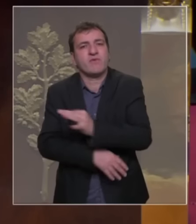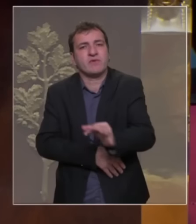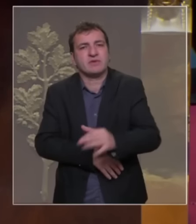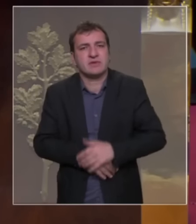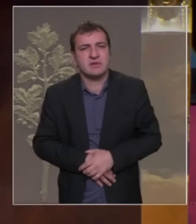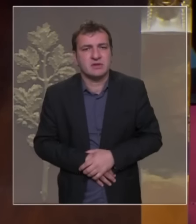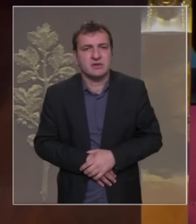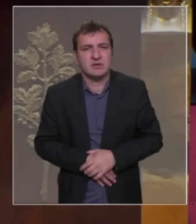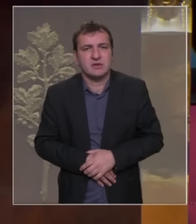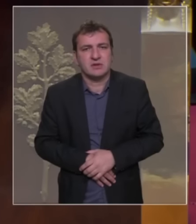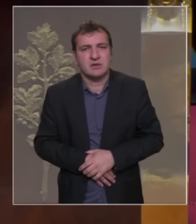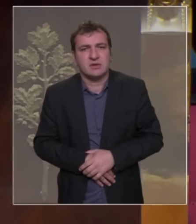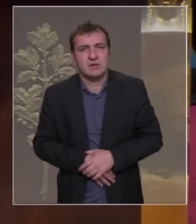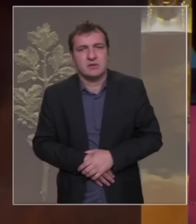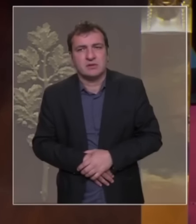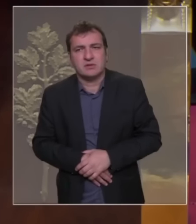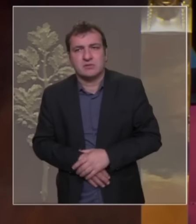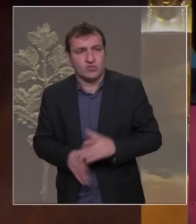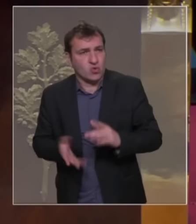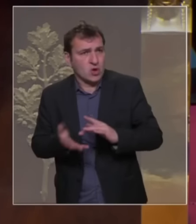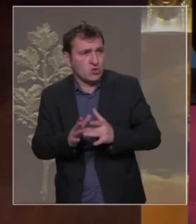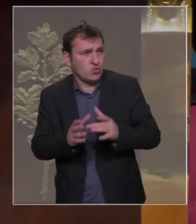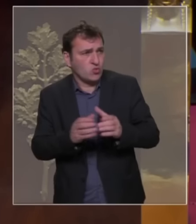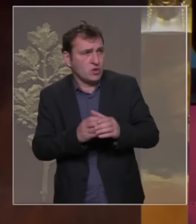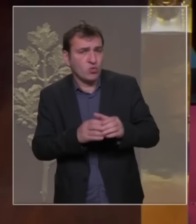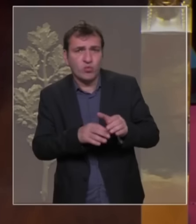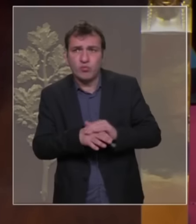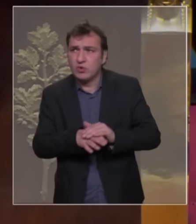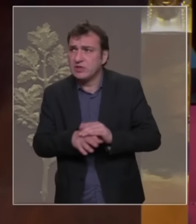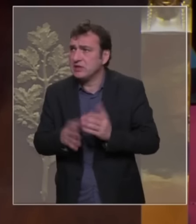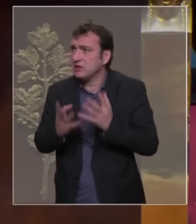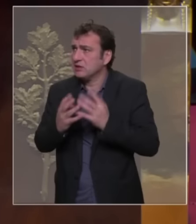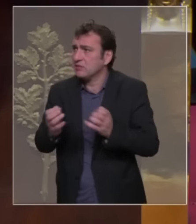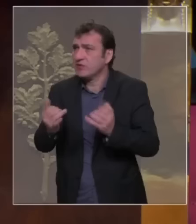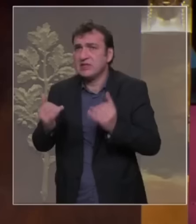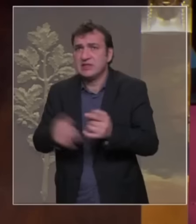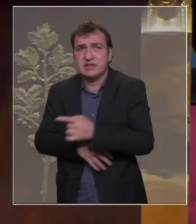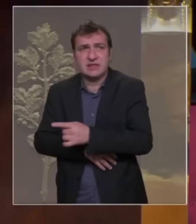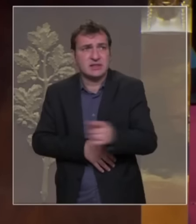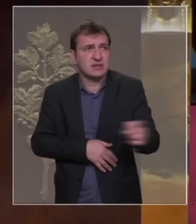appelle à toutes les formations politiques qui composent cette Assemblée,